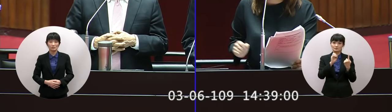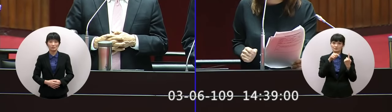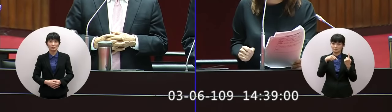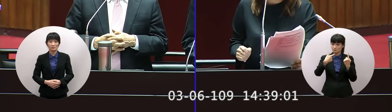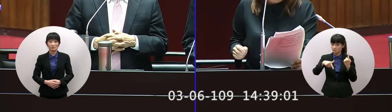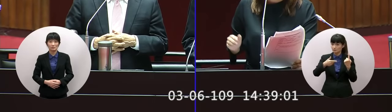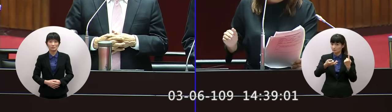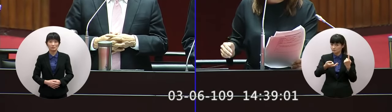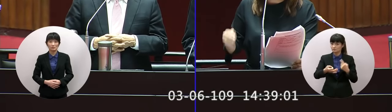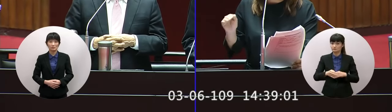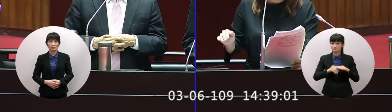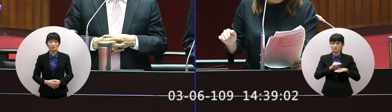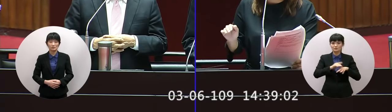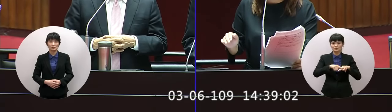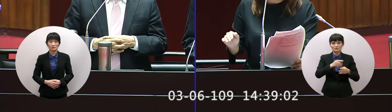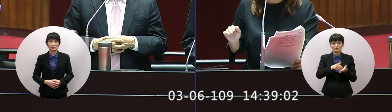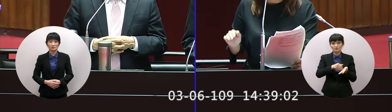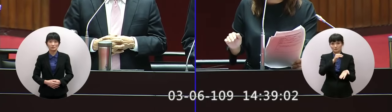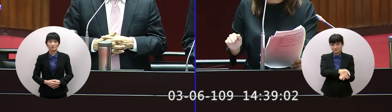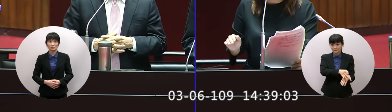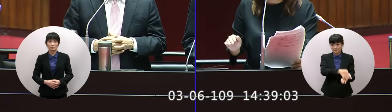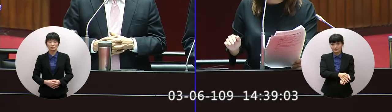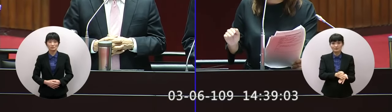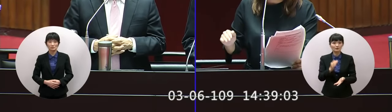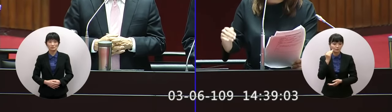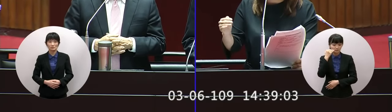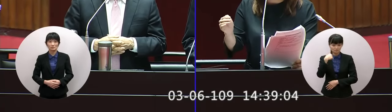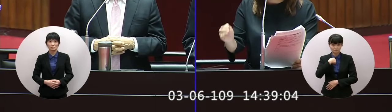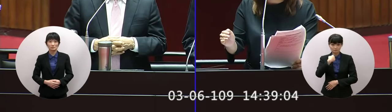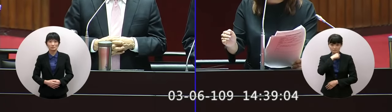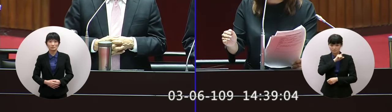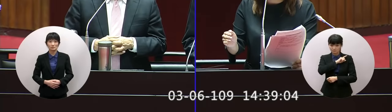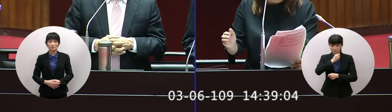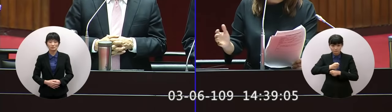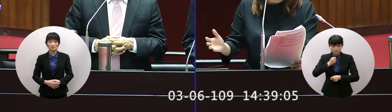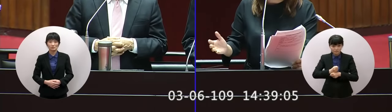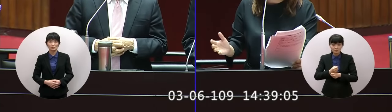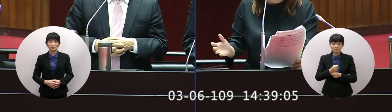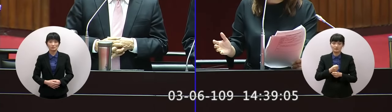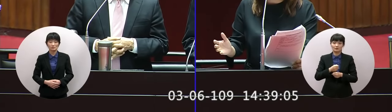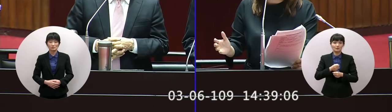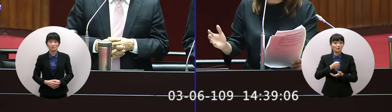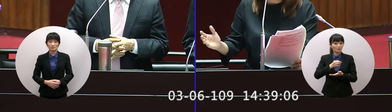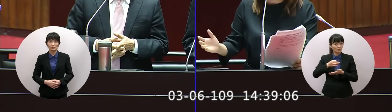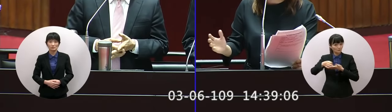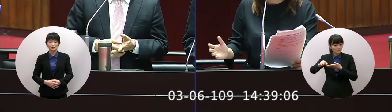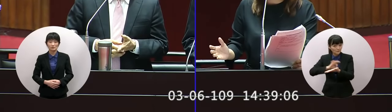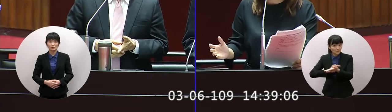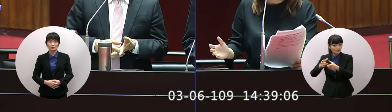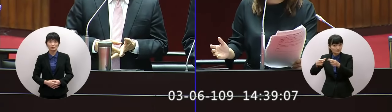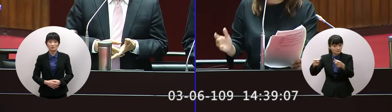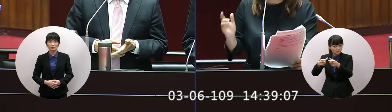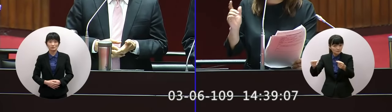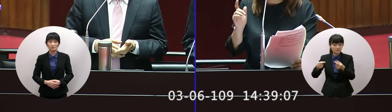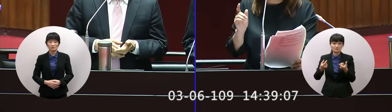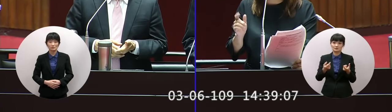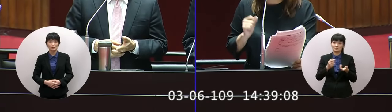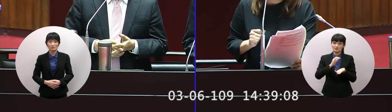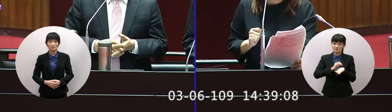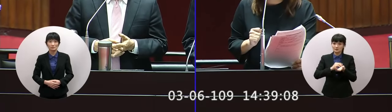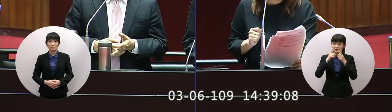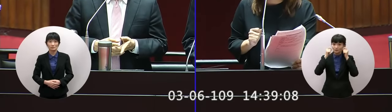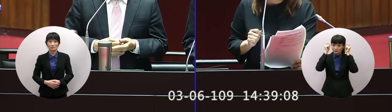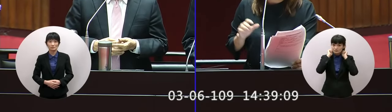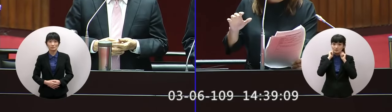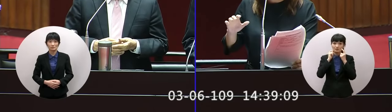它的成本，可是我们国内生产的成本卖到日本去，医疗级的口一样是医疗级的口罩，我们就是